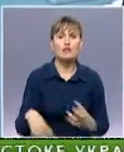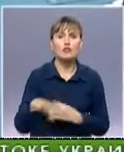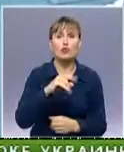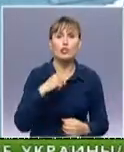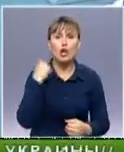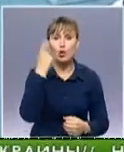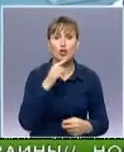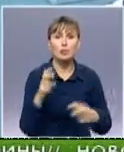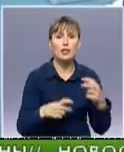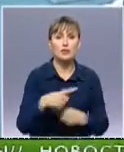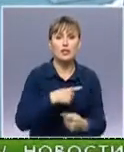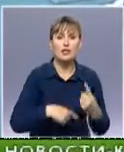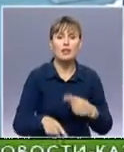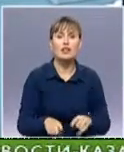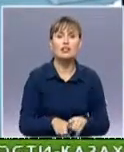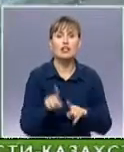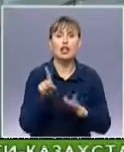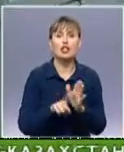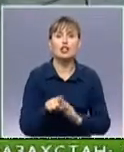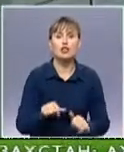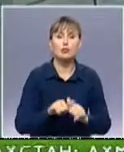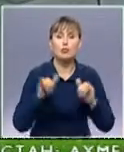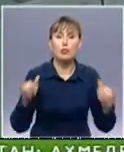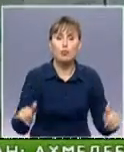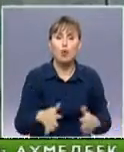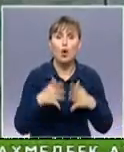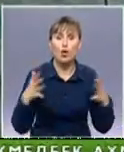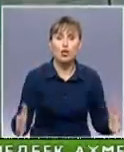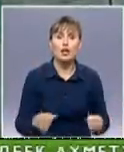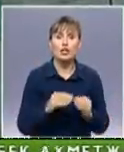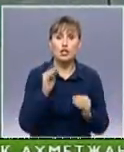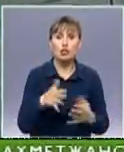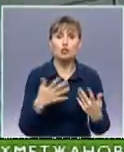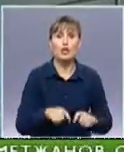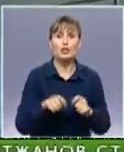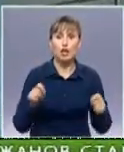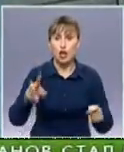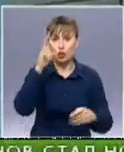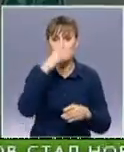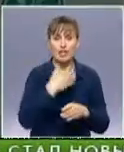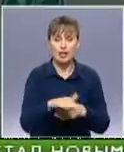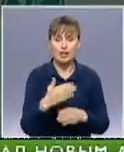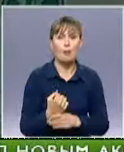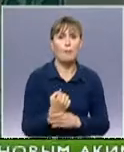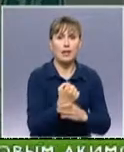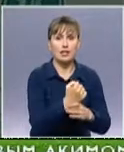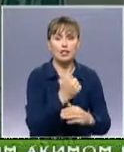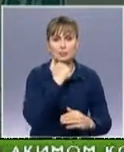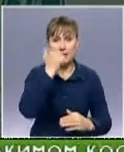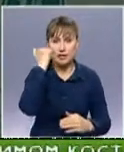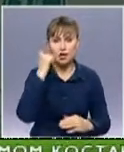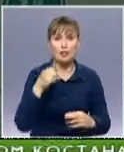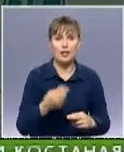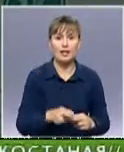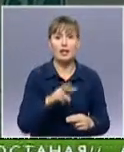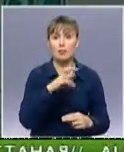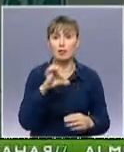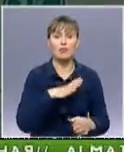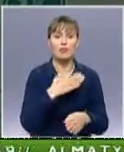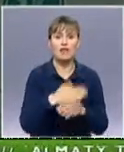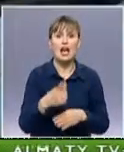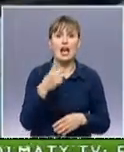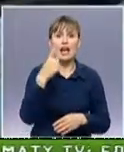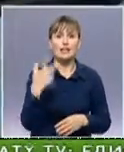за год предпринимателей стало больше. Открыто 10 тысяч предприятий. Отчасти благодаря государственной кредитной поддержке. В апреле для сектора МСБ был выделен